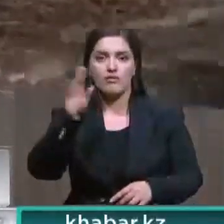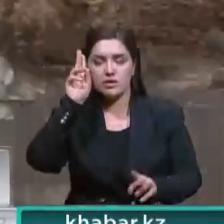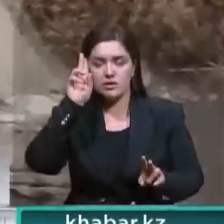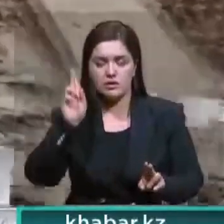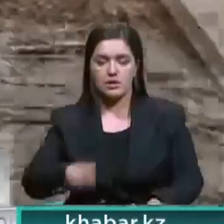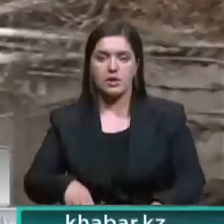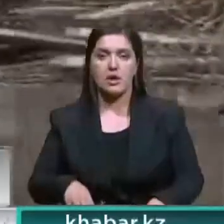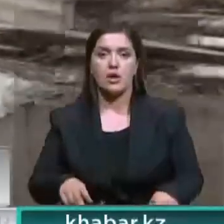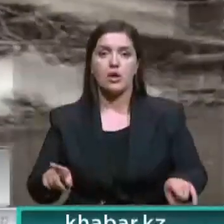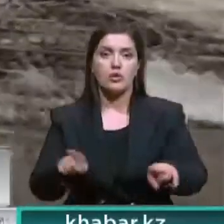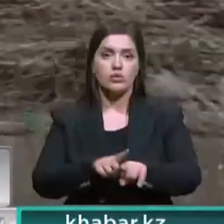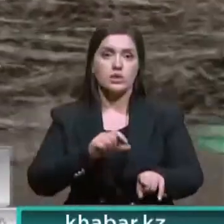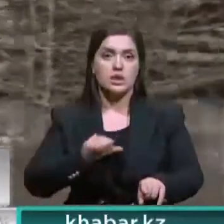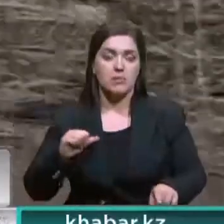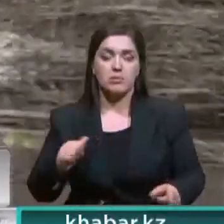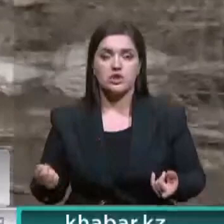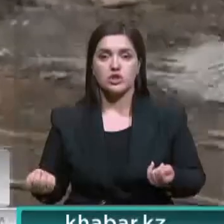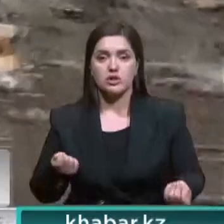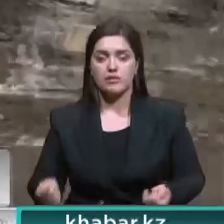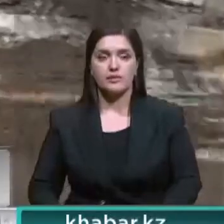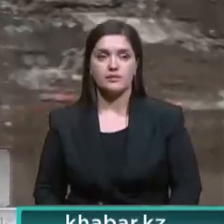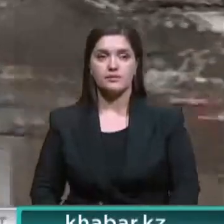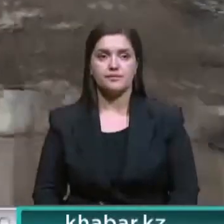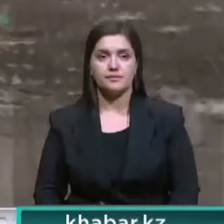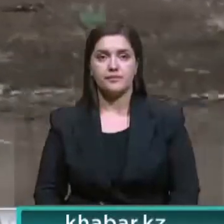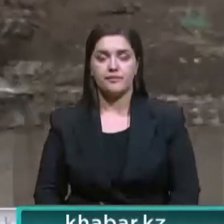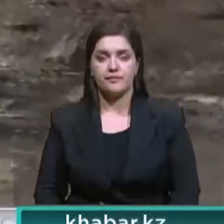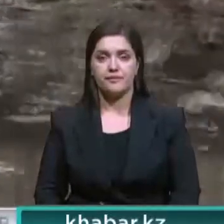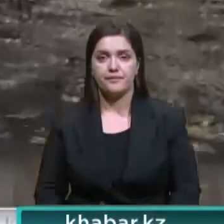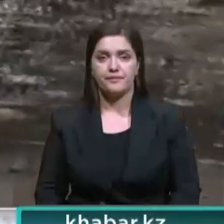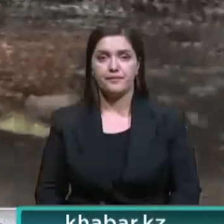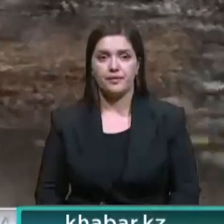знает, в том числе и сами чиновники. Наталья Волкова, Руслан Алиев, Петропавловск. Итоги дня.